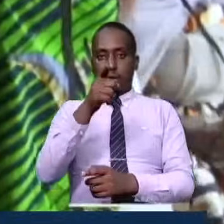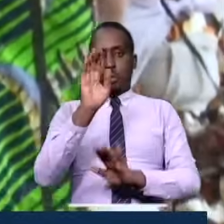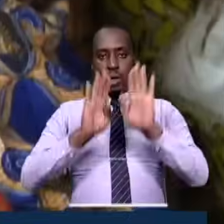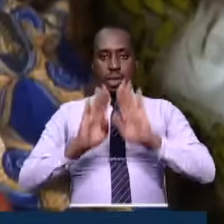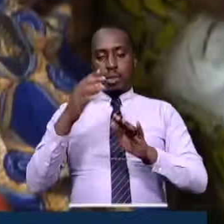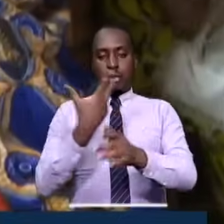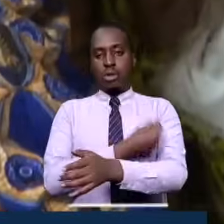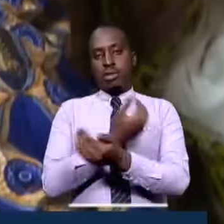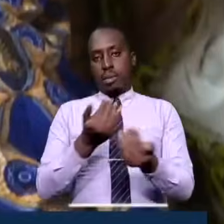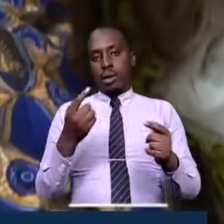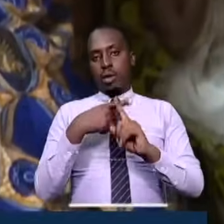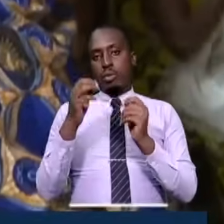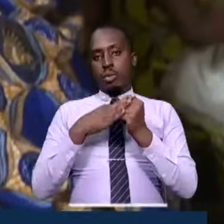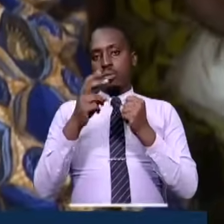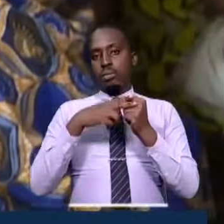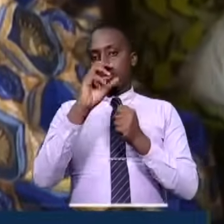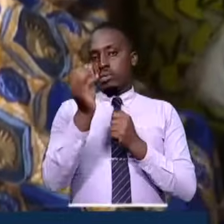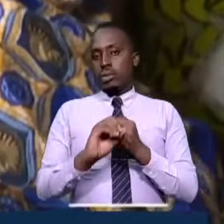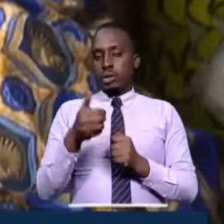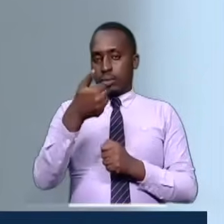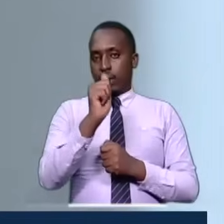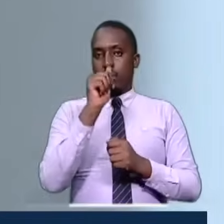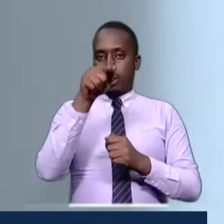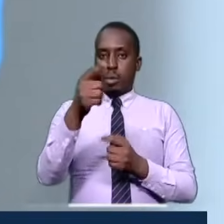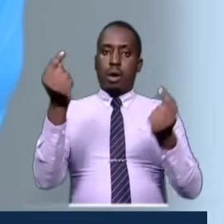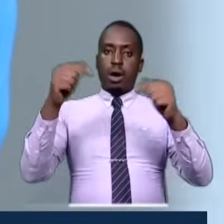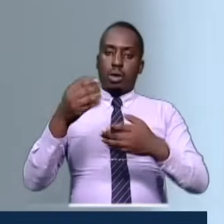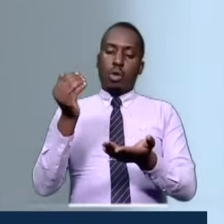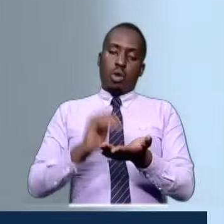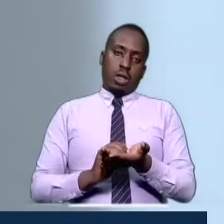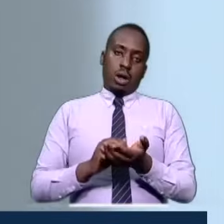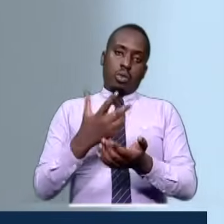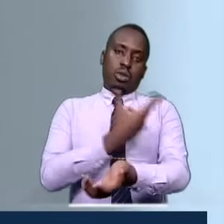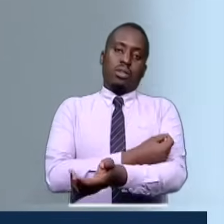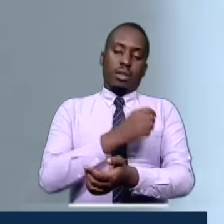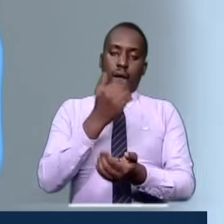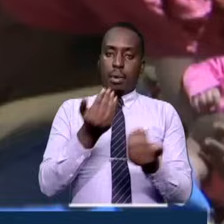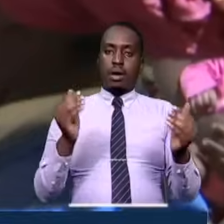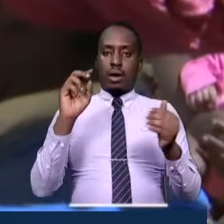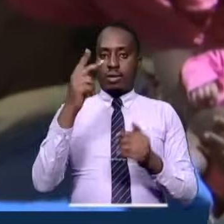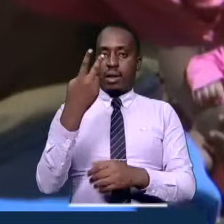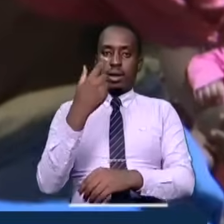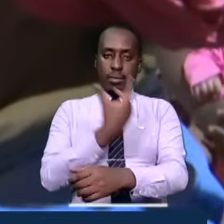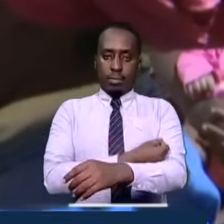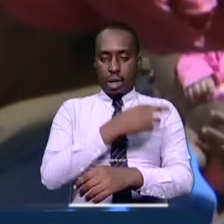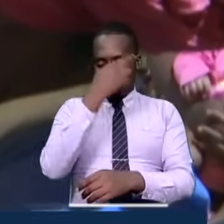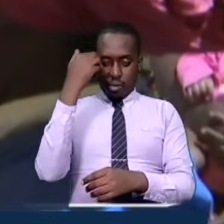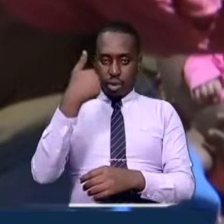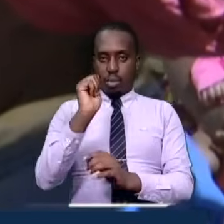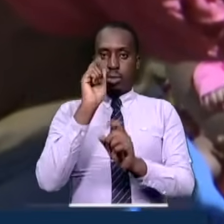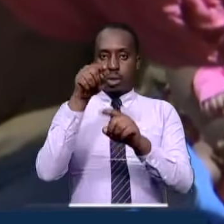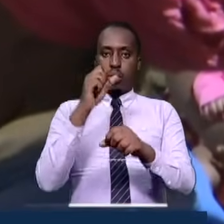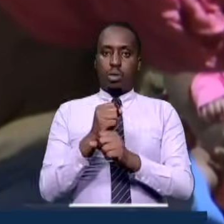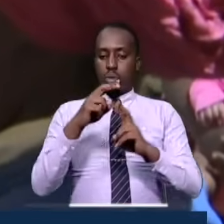gukingiza abana. Nyamara 87% byabo nibo bagaruka gukingiza abana urukingo rwa kabiri. Impamvu yabyo igiye gukorerwa